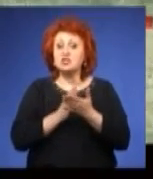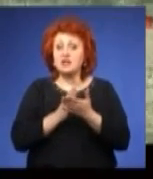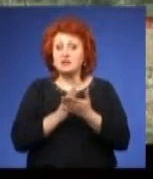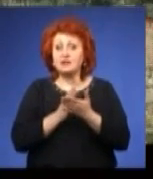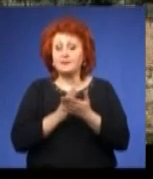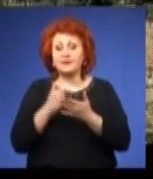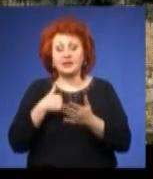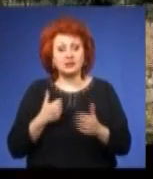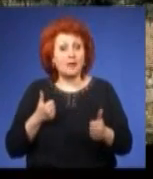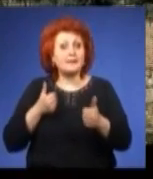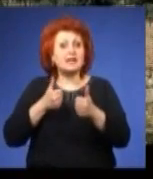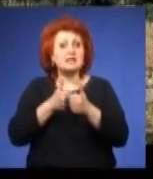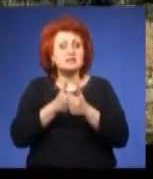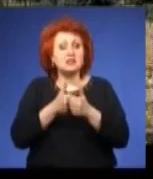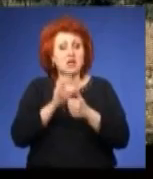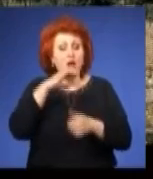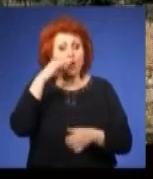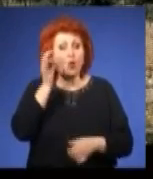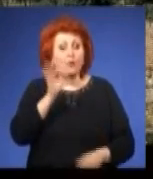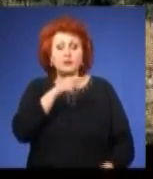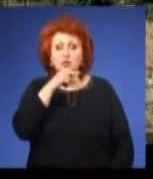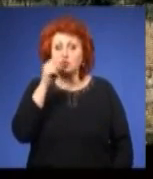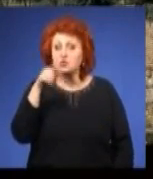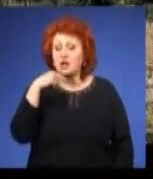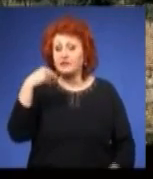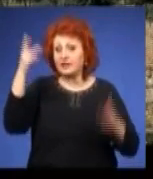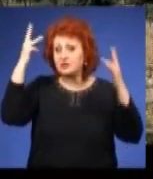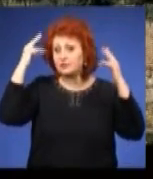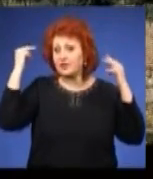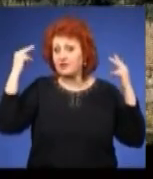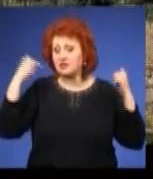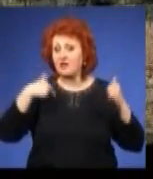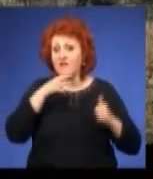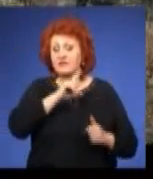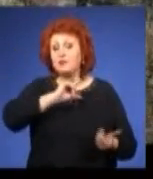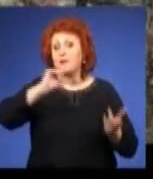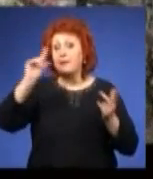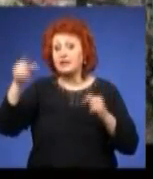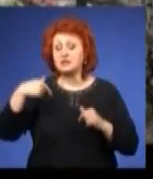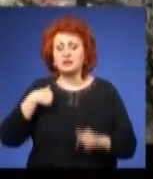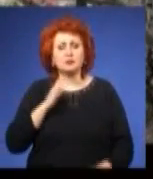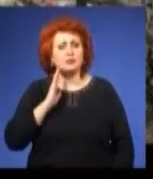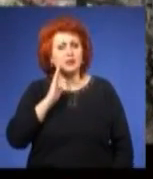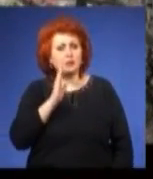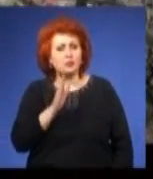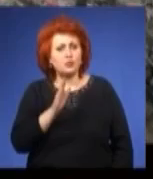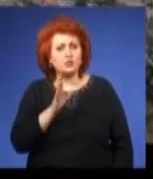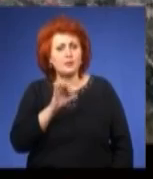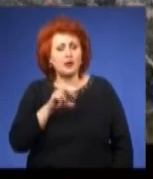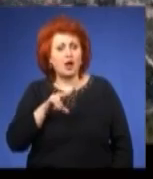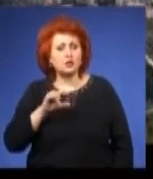священник. В городе Тель-Авиве к нам присоединится опытный русскоговорящий православный гид. В ходе нашей поездки мы посетим